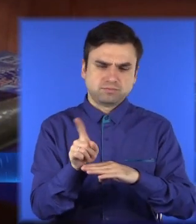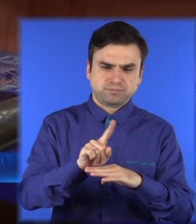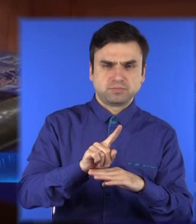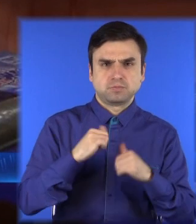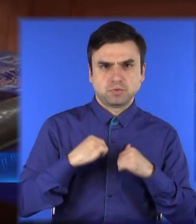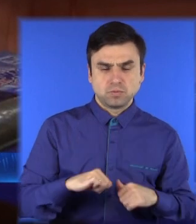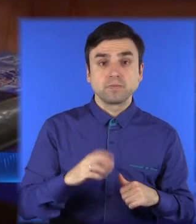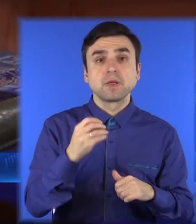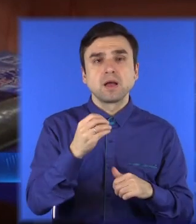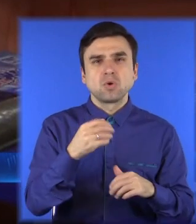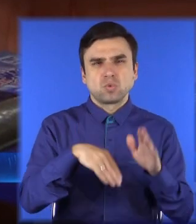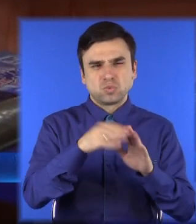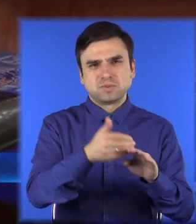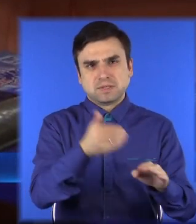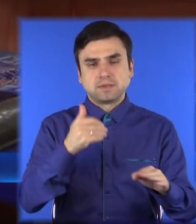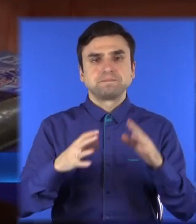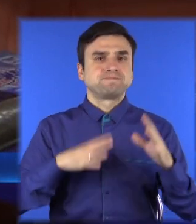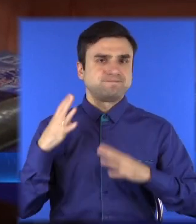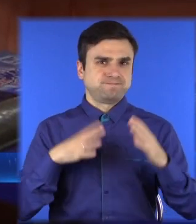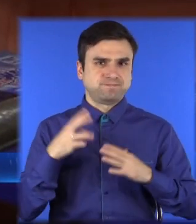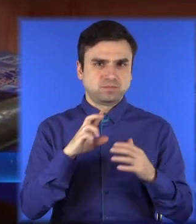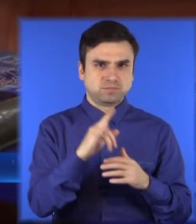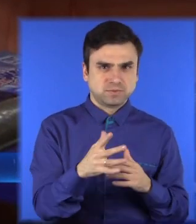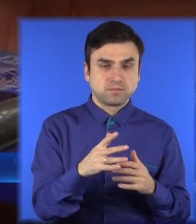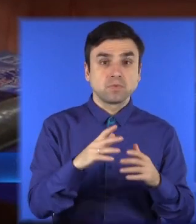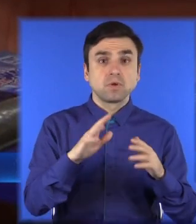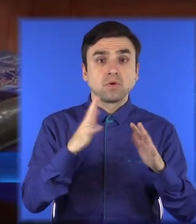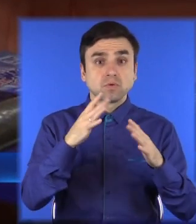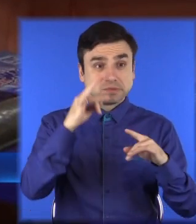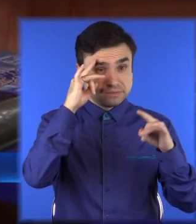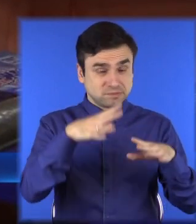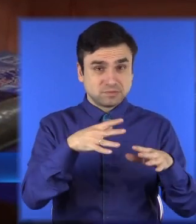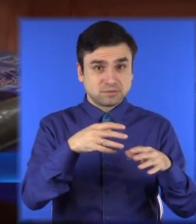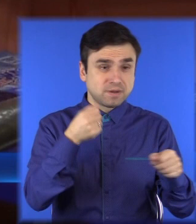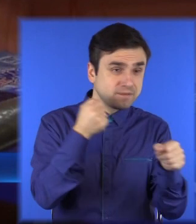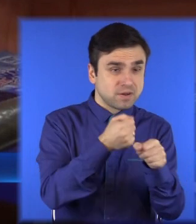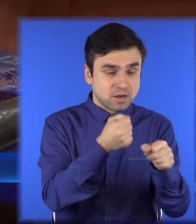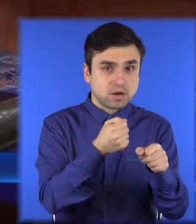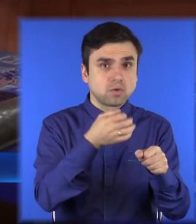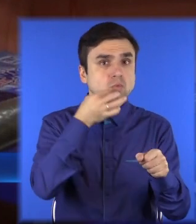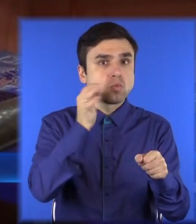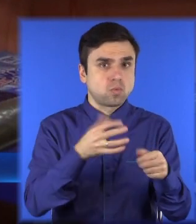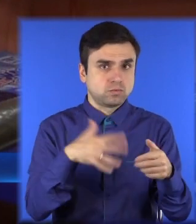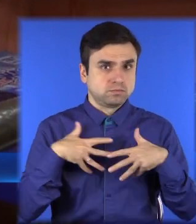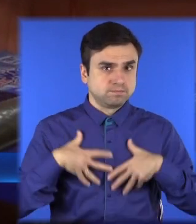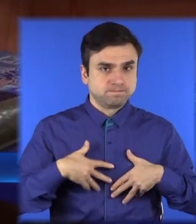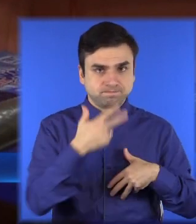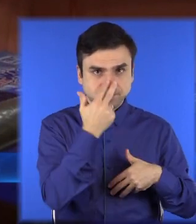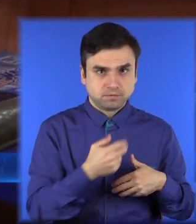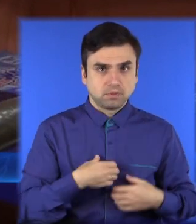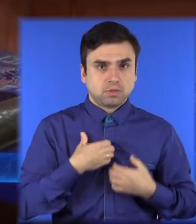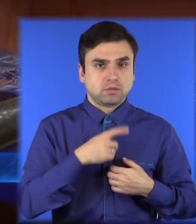себя тренировать в таких сложных дорожных условиях, чтобы экстремальная ситуация не перерастала в аварийную. Пока есть для этого